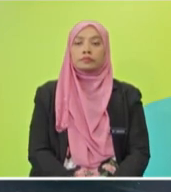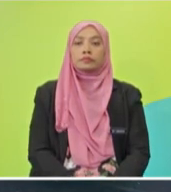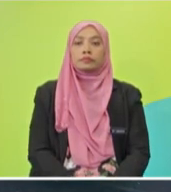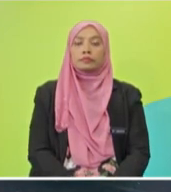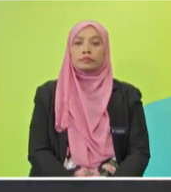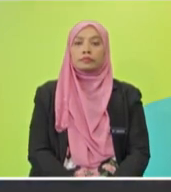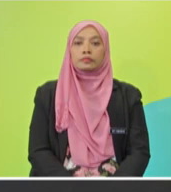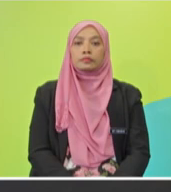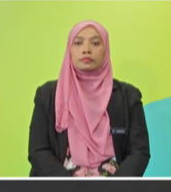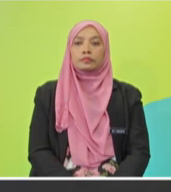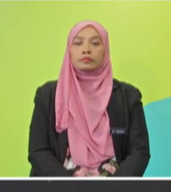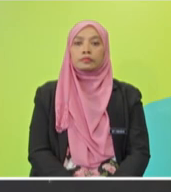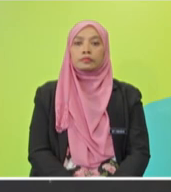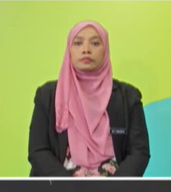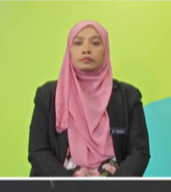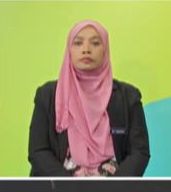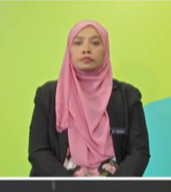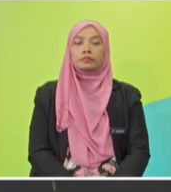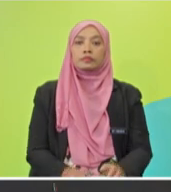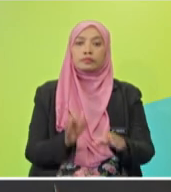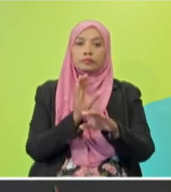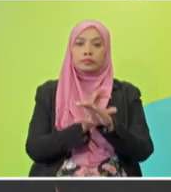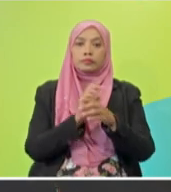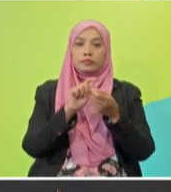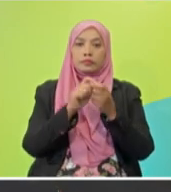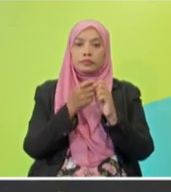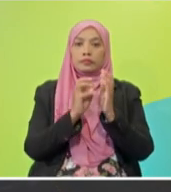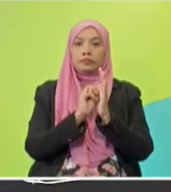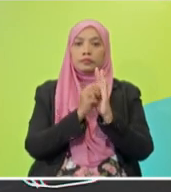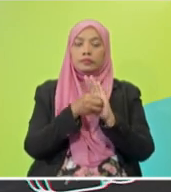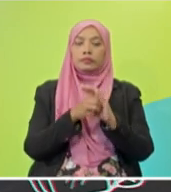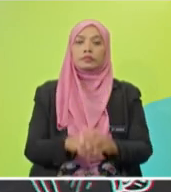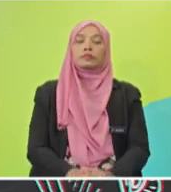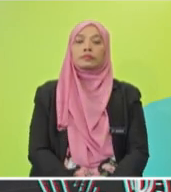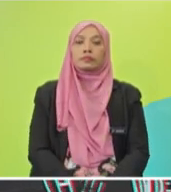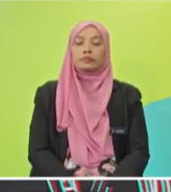kemudian jam nak tukar kepada minit. Bagi 60 juga itu. Darab.